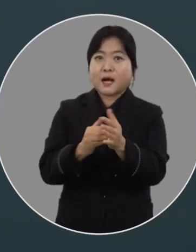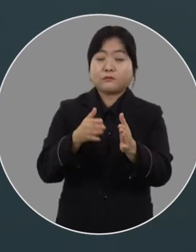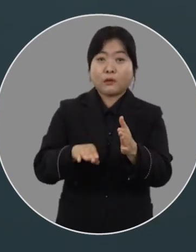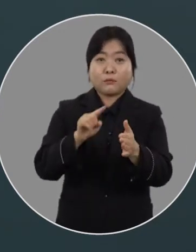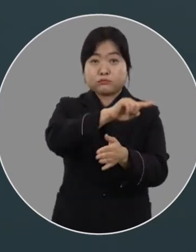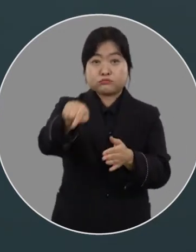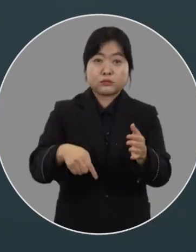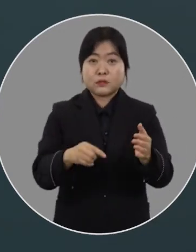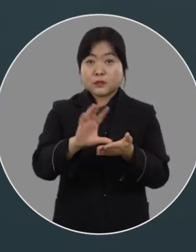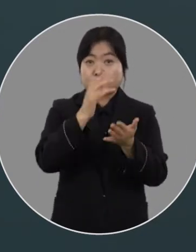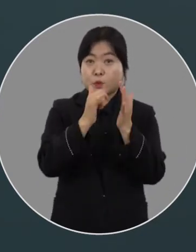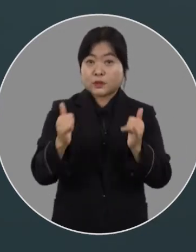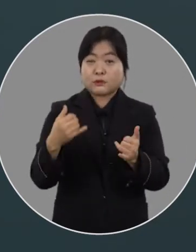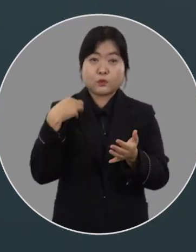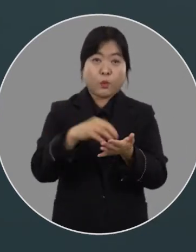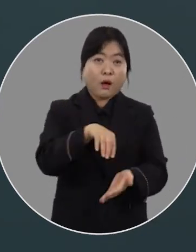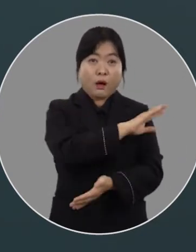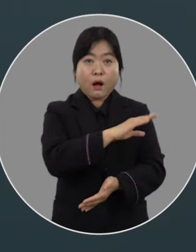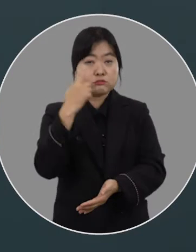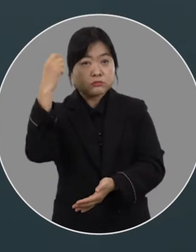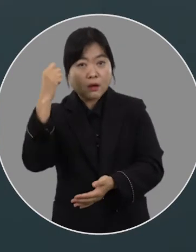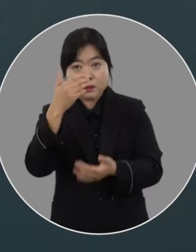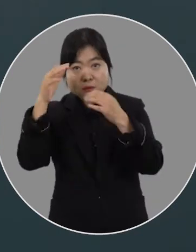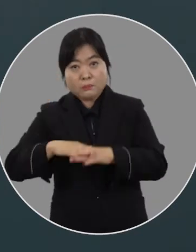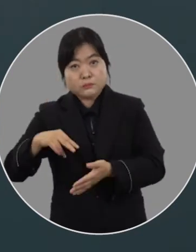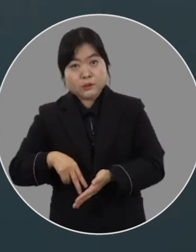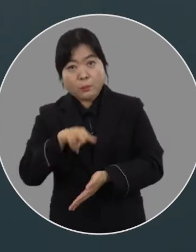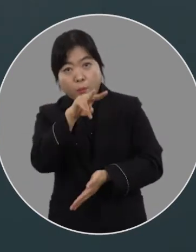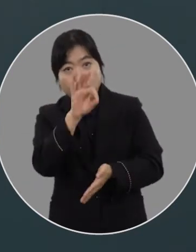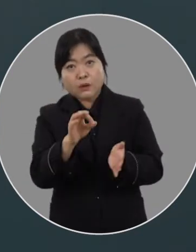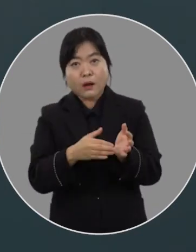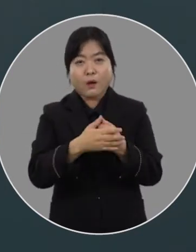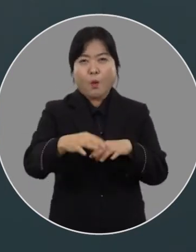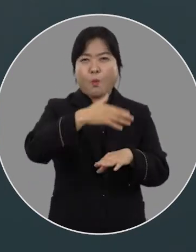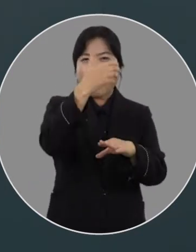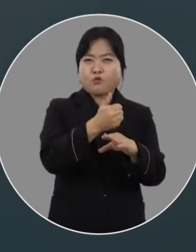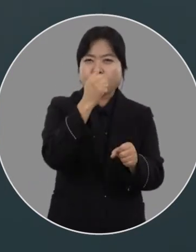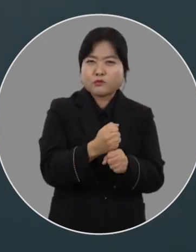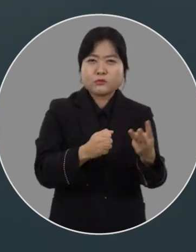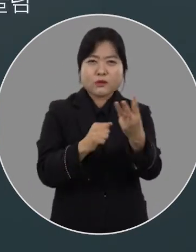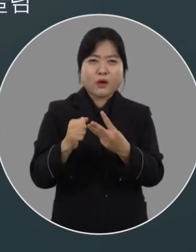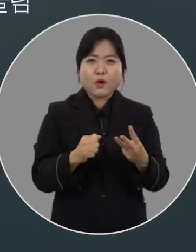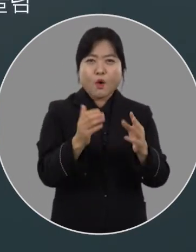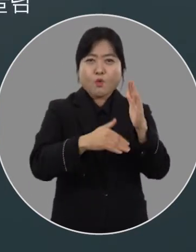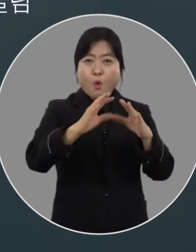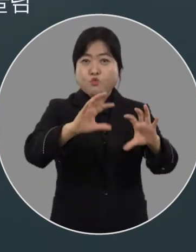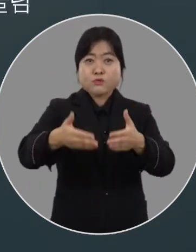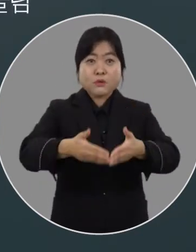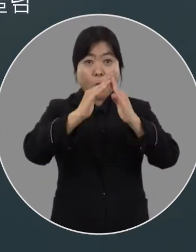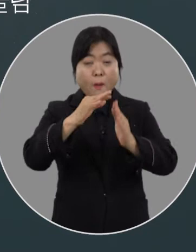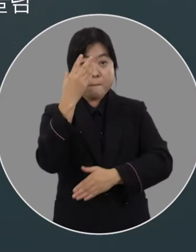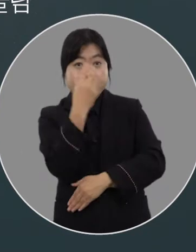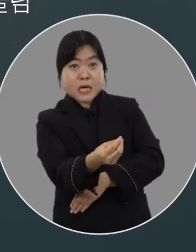알았던 그리스도교인들이 돌아가지 않고 그곳에 왕국과 세계의 공국을 세우게 되자 이슬람은